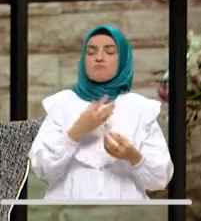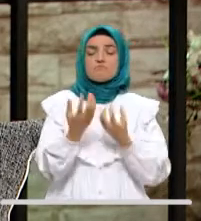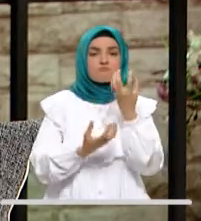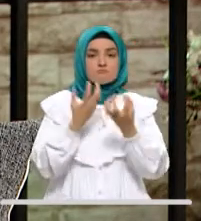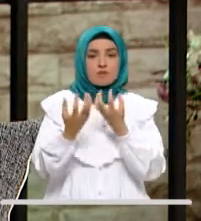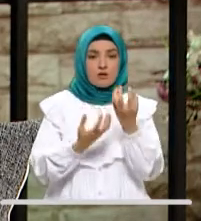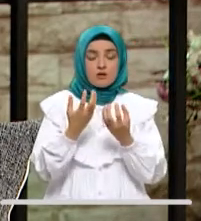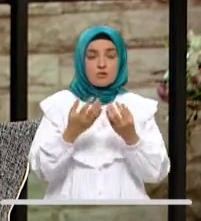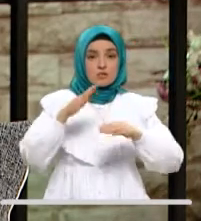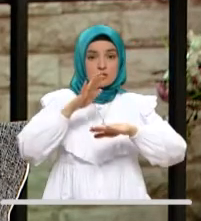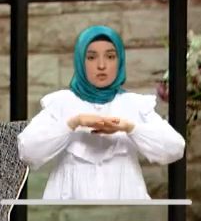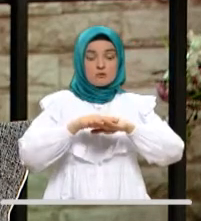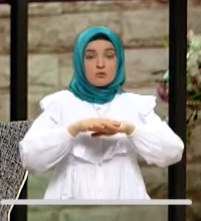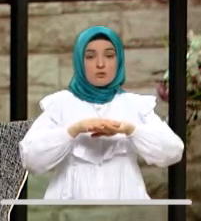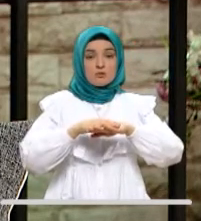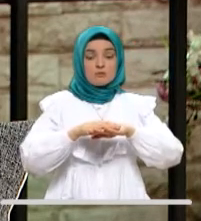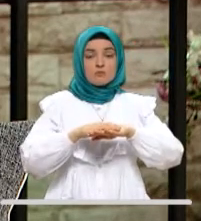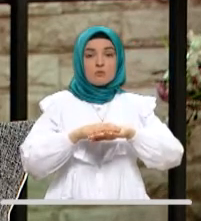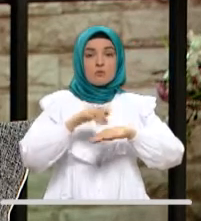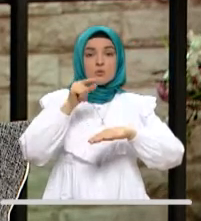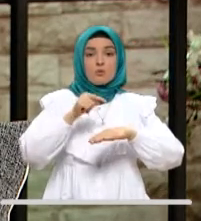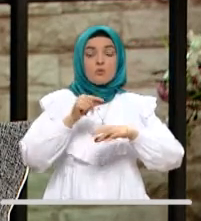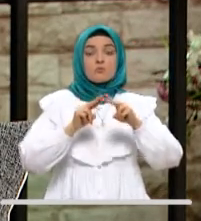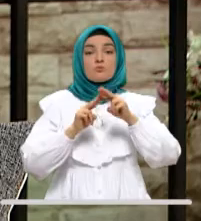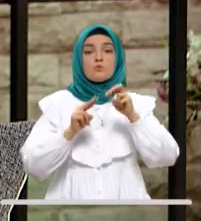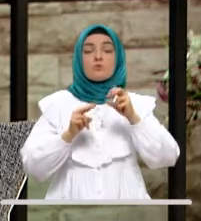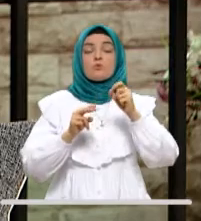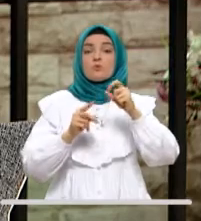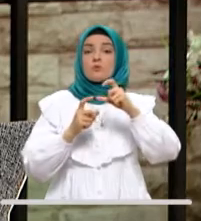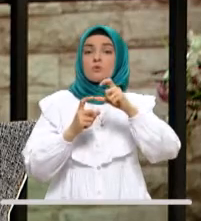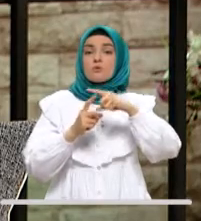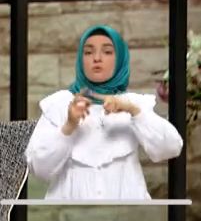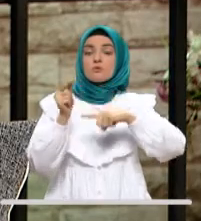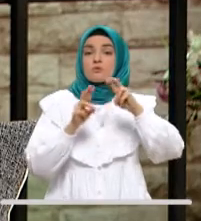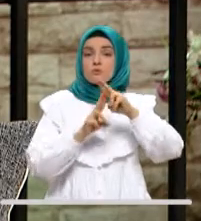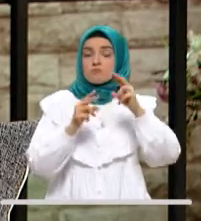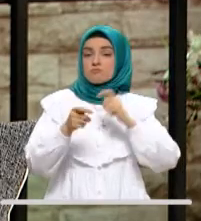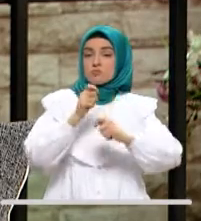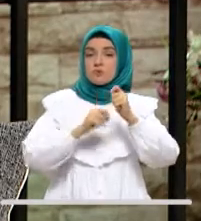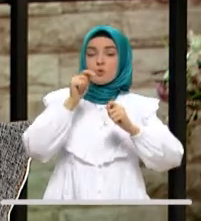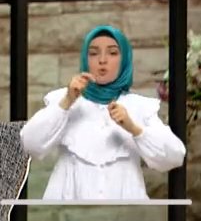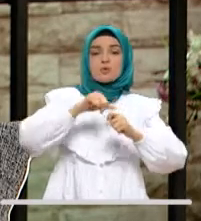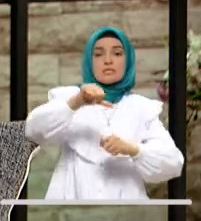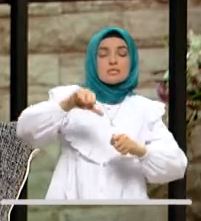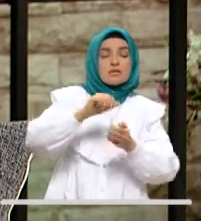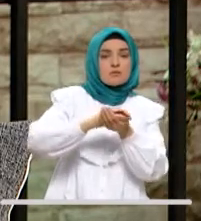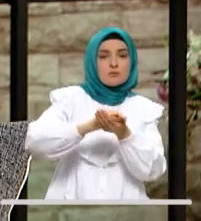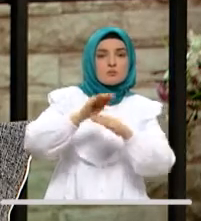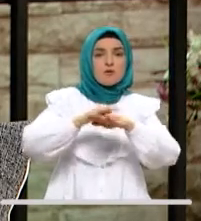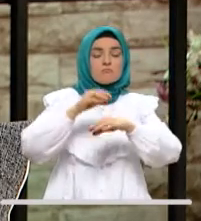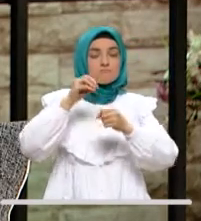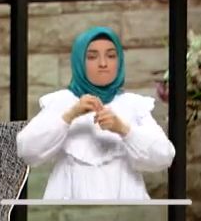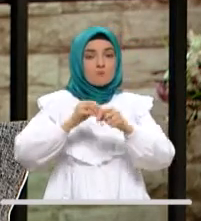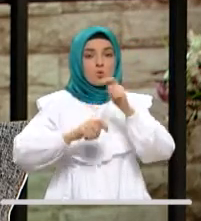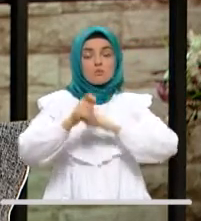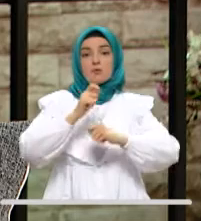kül suyudur ya ya. Orada kostik kullanılıyor. Osunda sıkıntı yok. Çünkü yağı siz sabun yapmanız için bir şeyler kullanmanız lazım.